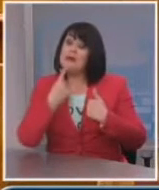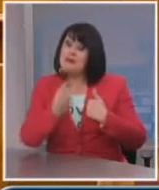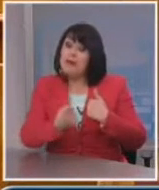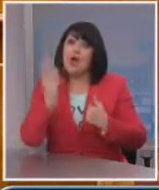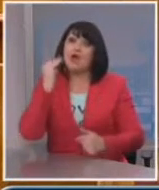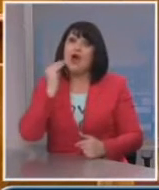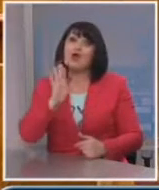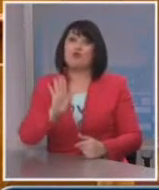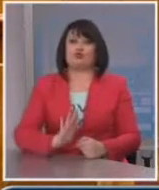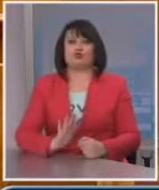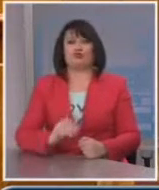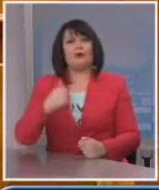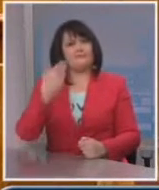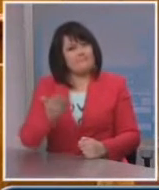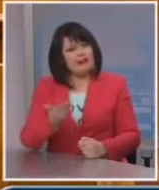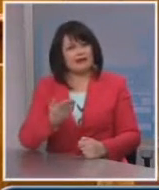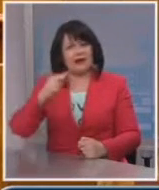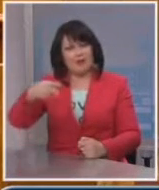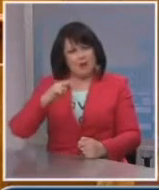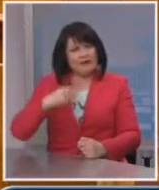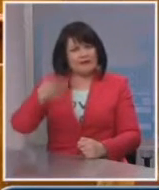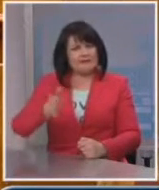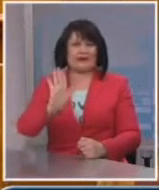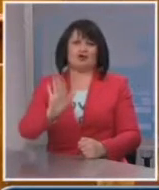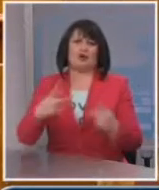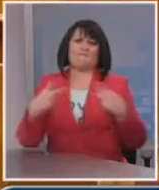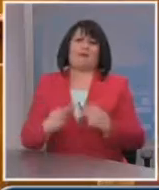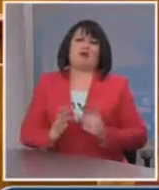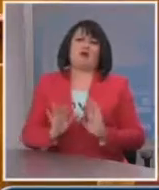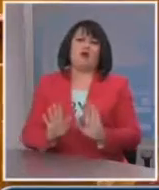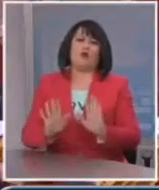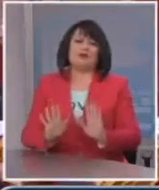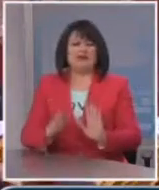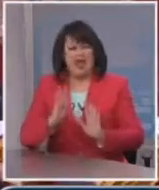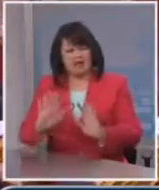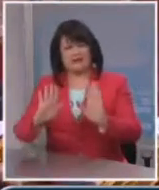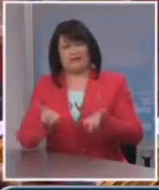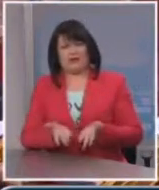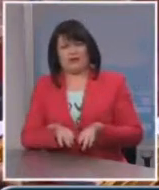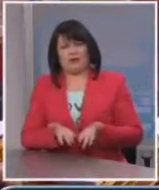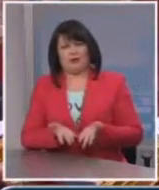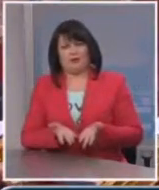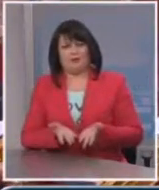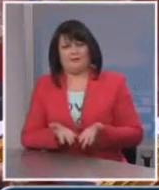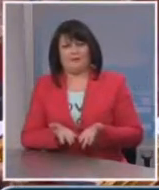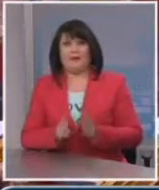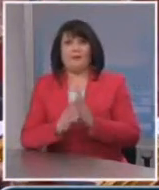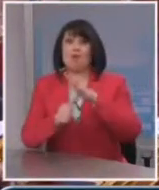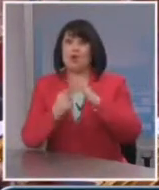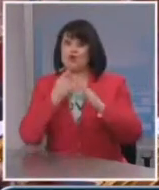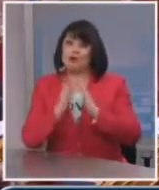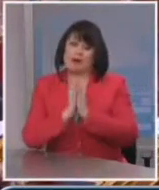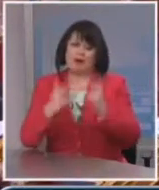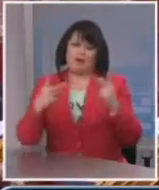να ακούτε, μπορείτε να πάρετε το βήμα, παρακαλώ, και να παρακαλώ, απαντήσετε. Παρακαλώ. Αφήστε τα αυτά. Σας παρακαλώ,